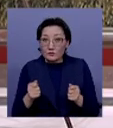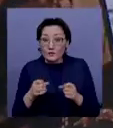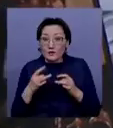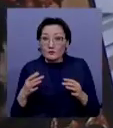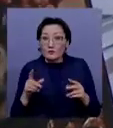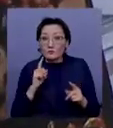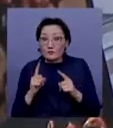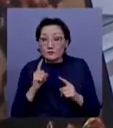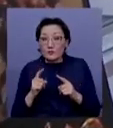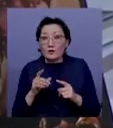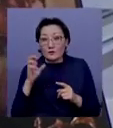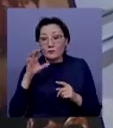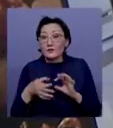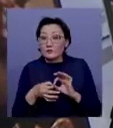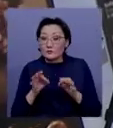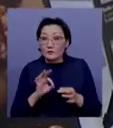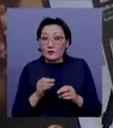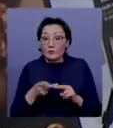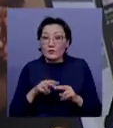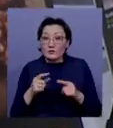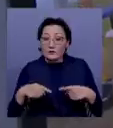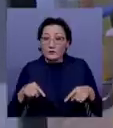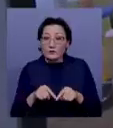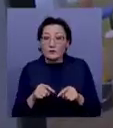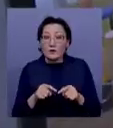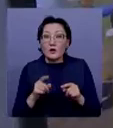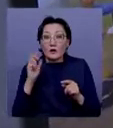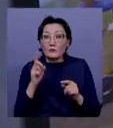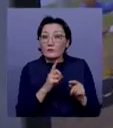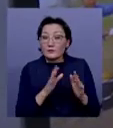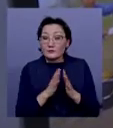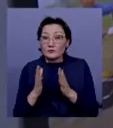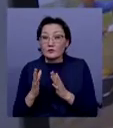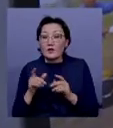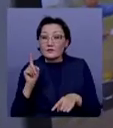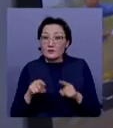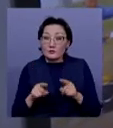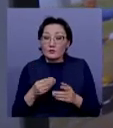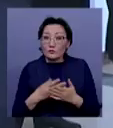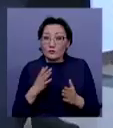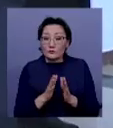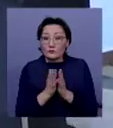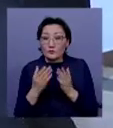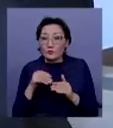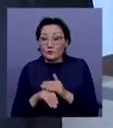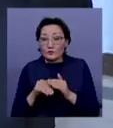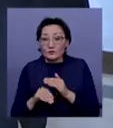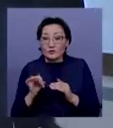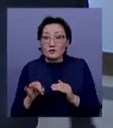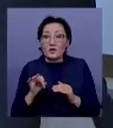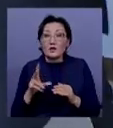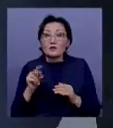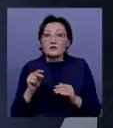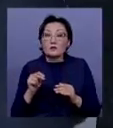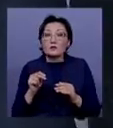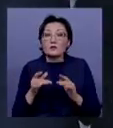Мерекелік жиын алдында мемлекеттік хатшы осы орталықтағы мұражай экспозицияларын, сирек және құнды кітаптар қорын, сондай-ақ цифрлы